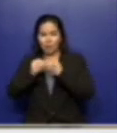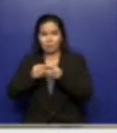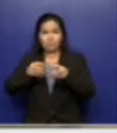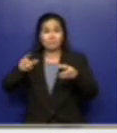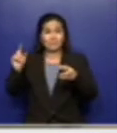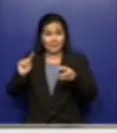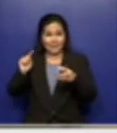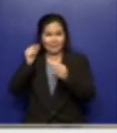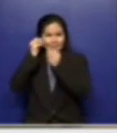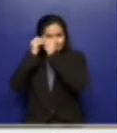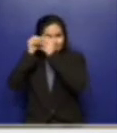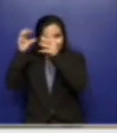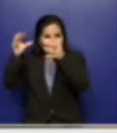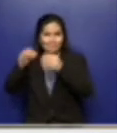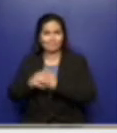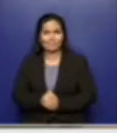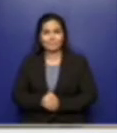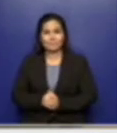ไลด์ถัดไปครับ